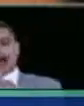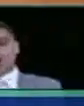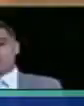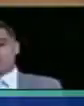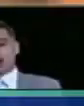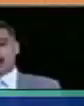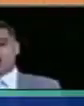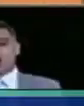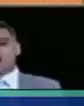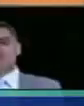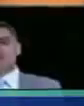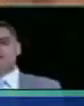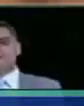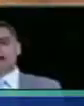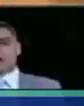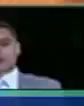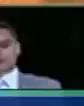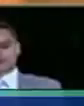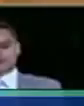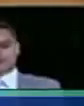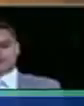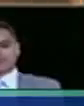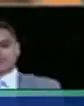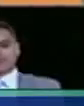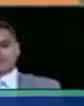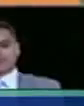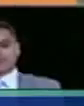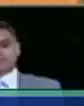خليني اقول لكم حاجه مهمه قوي، يعني